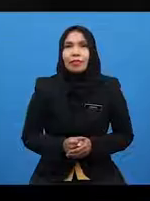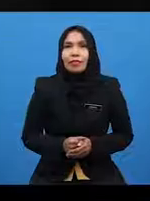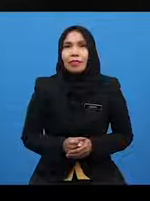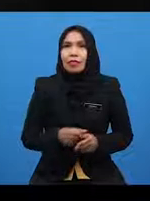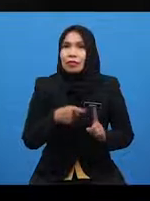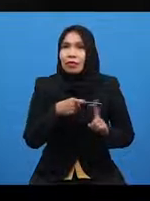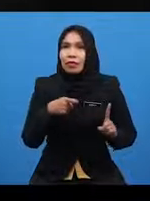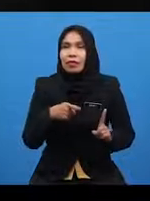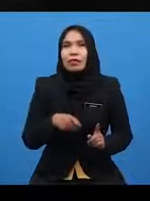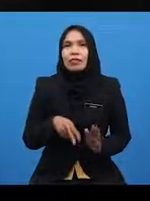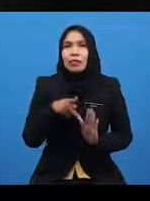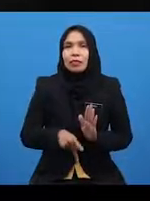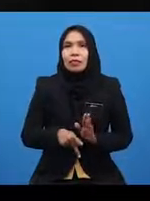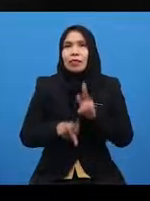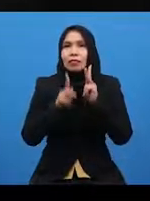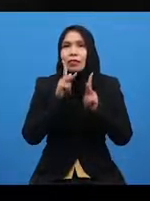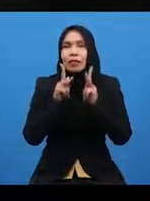bermaksud proses melarik,